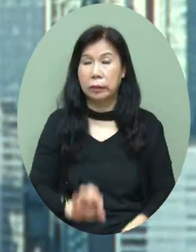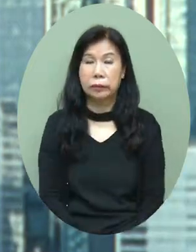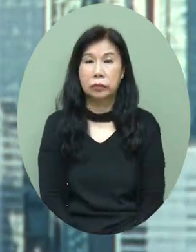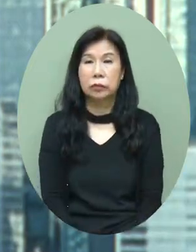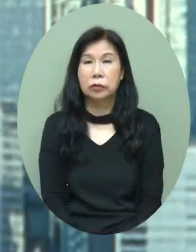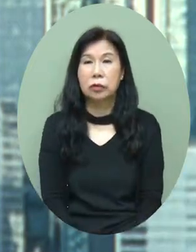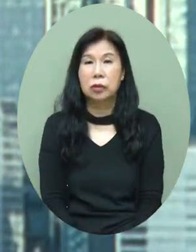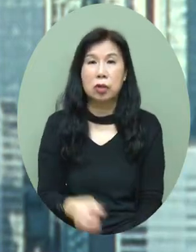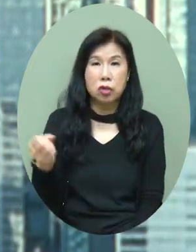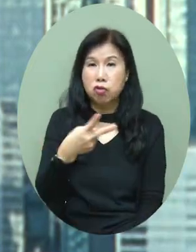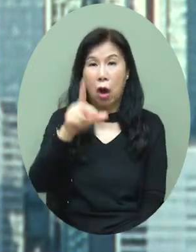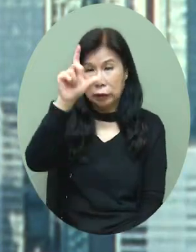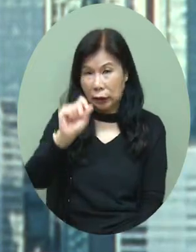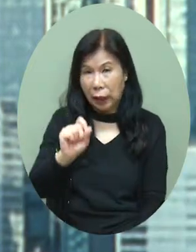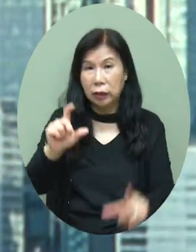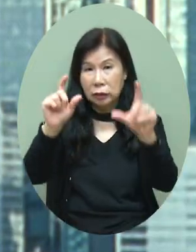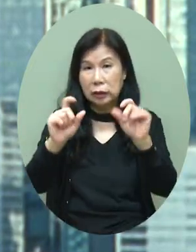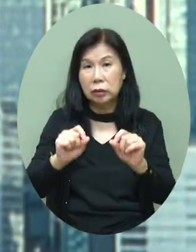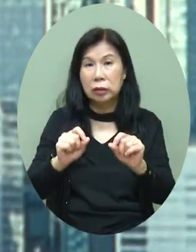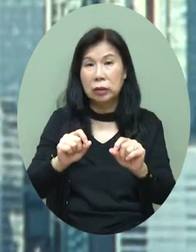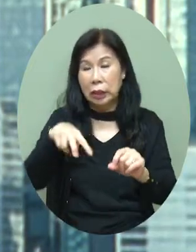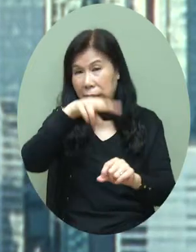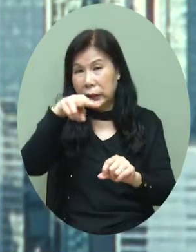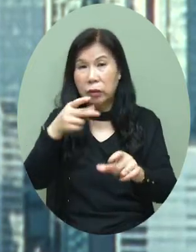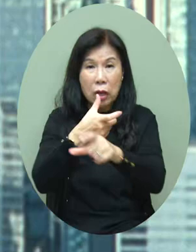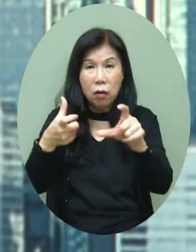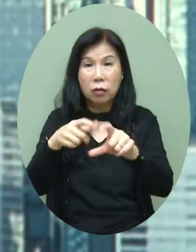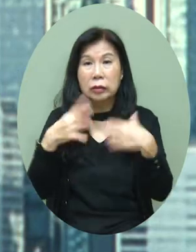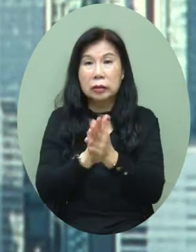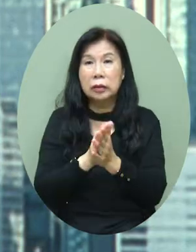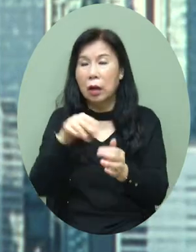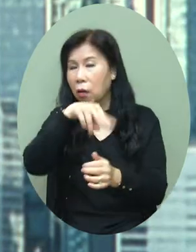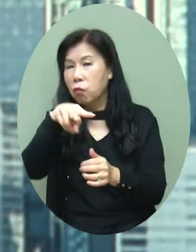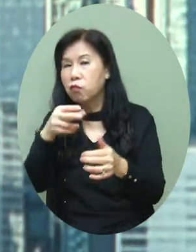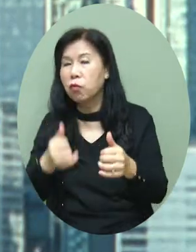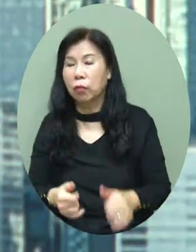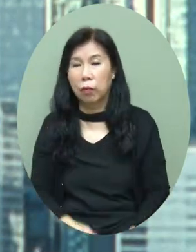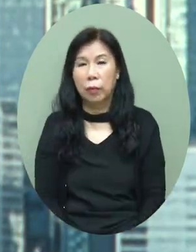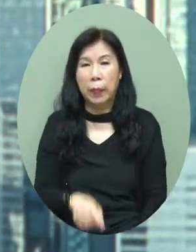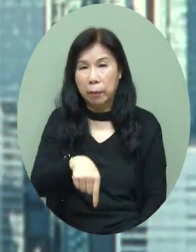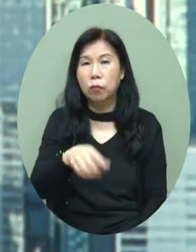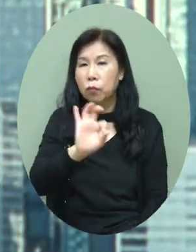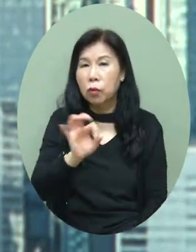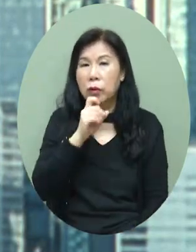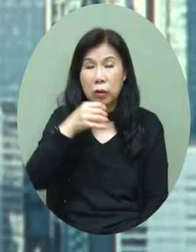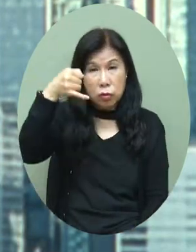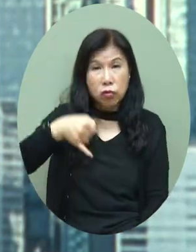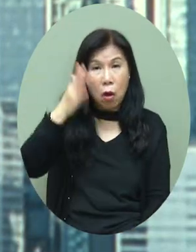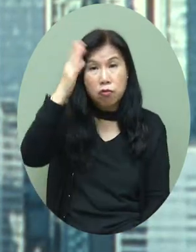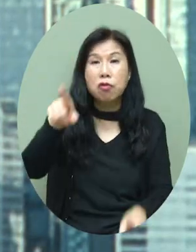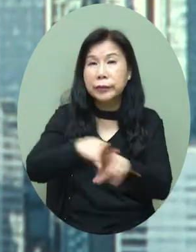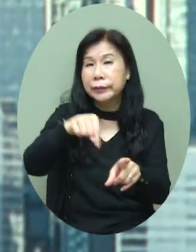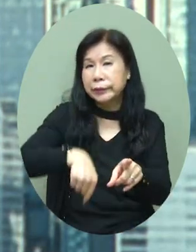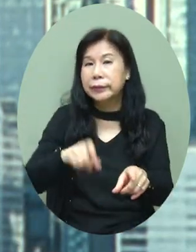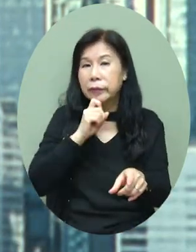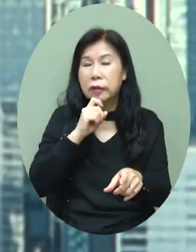嗱，我都想再解釋咧，薪酬趨勢調查咧，其實係一個追蹤性嘅調查嚟嘅，佢唔係對未來做一